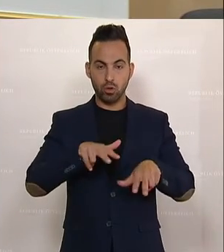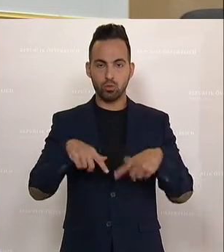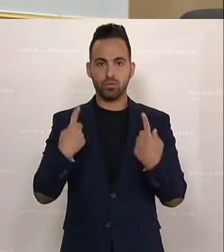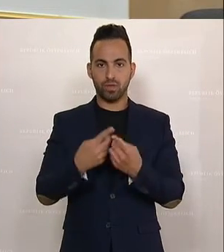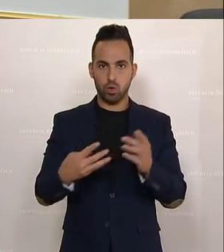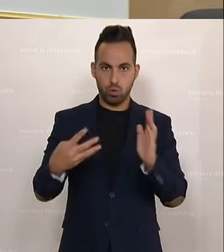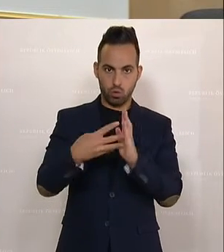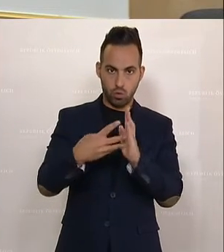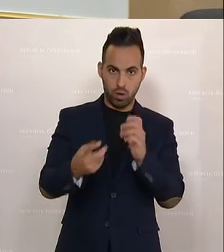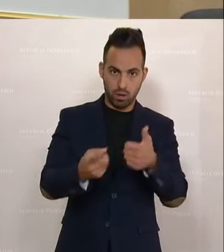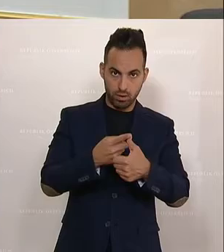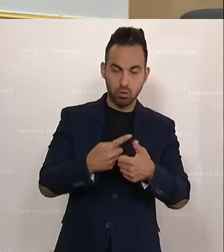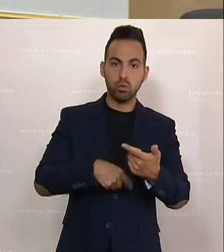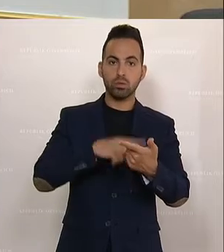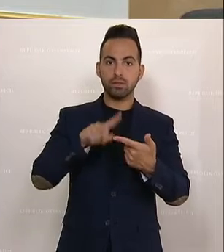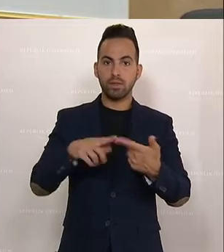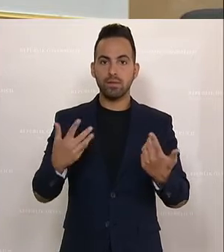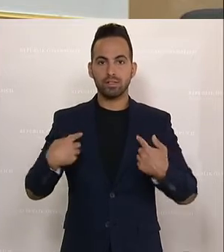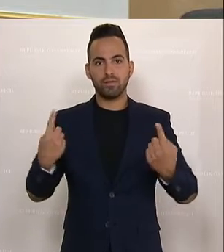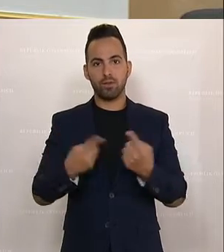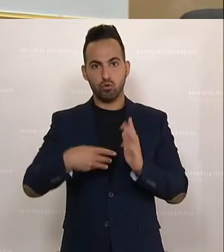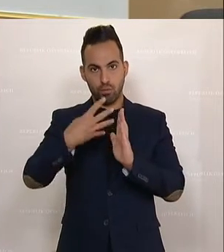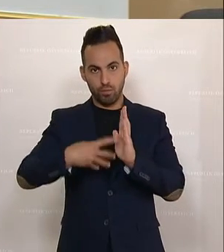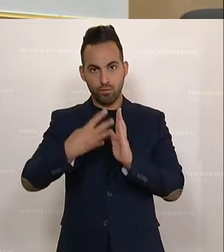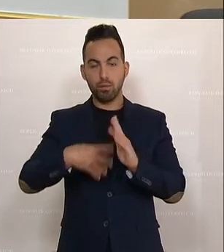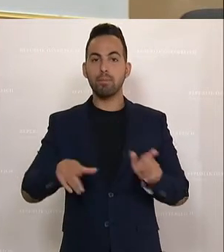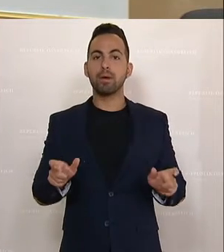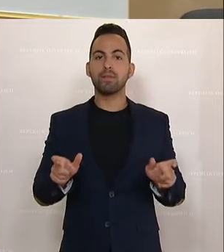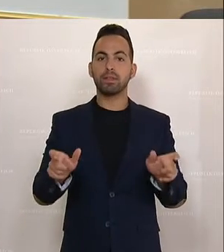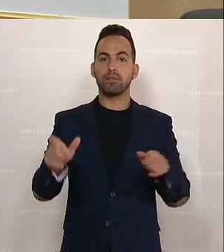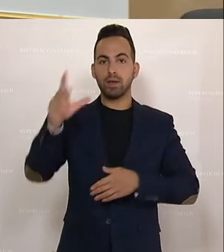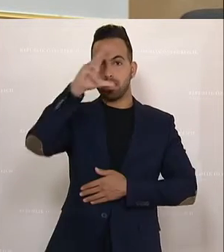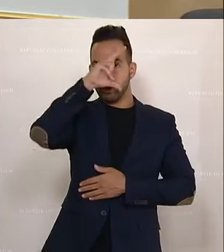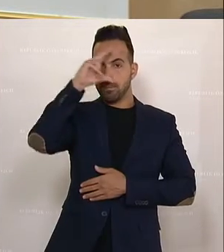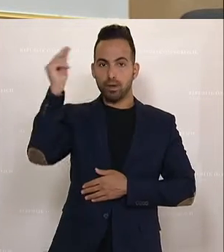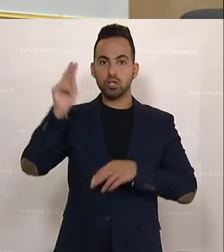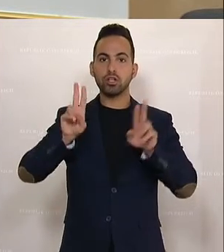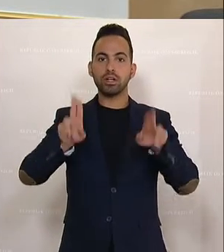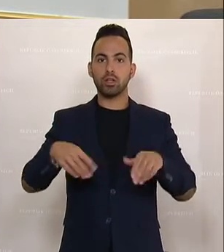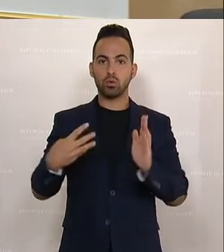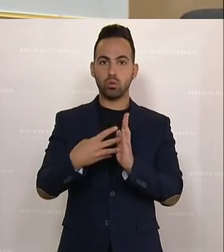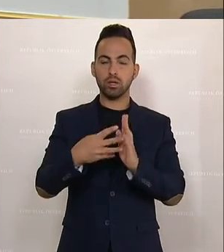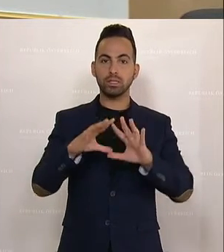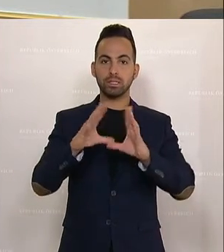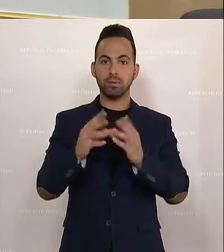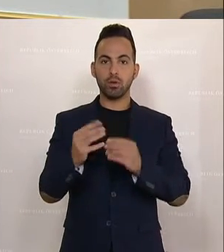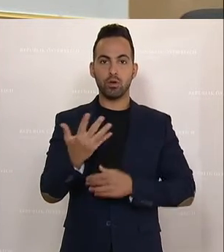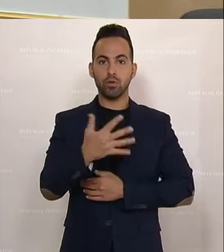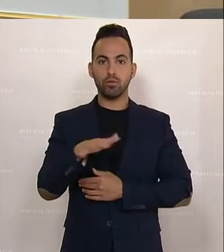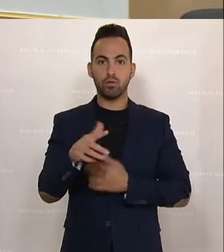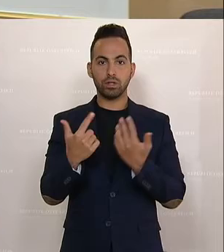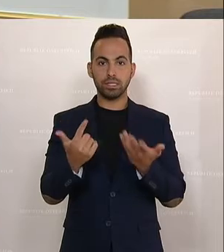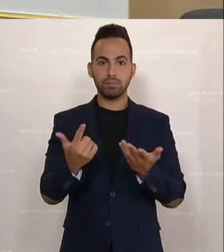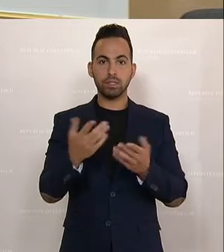wir bei unseren Überprüfungen im Rahmen der präventiven Menschenrechtskontrolle 570